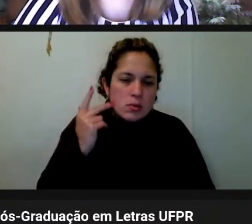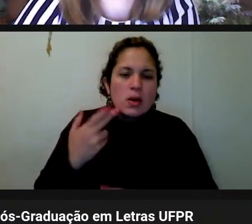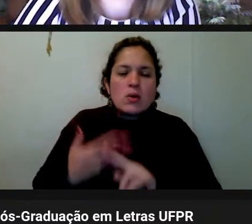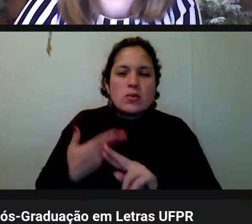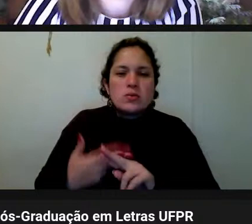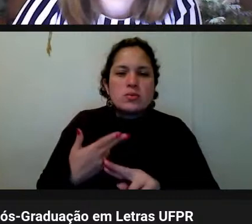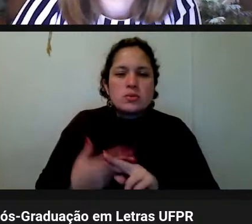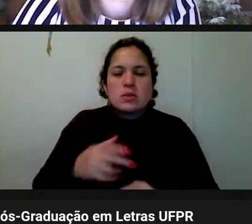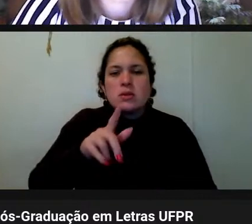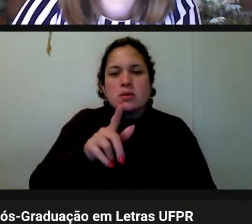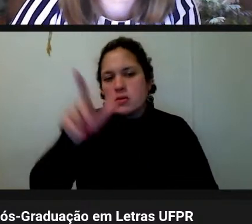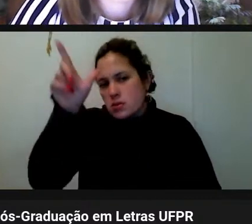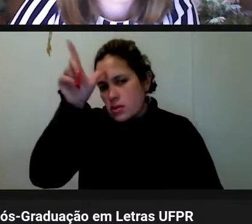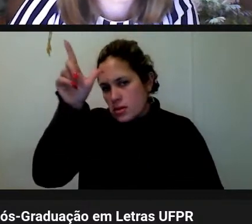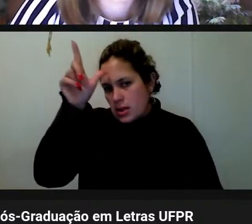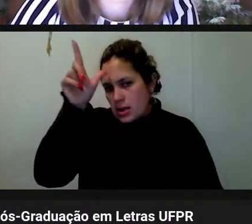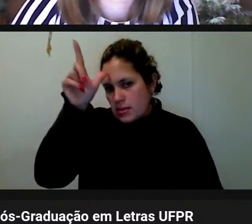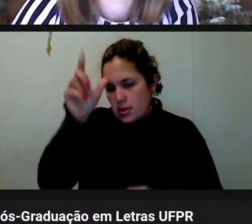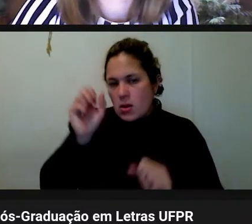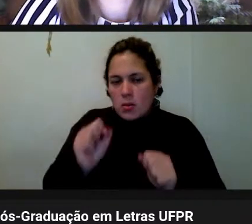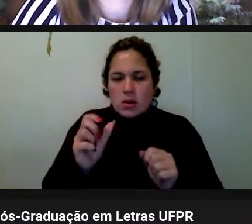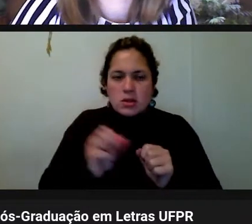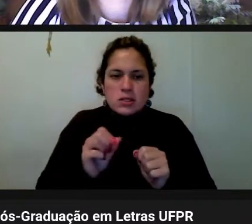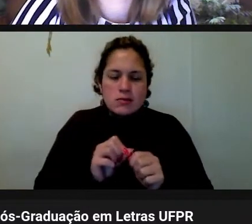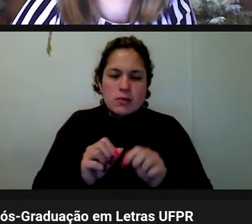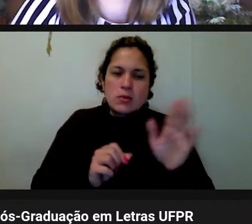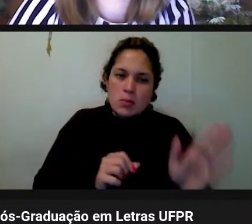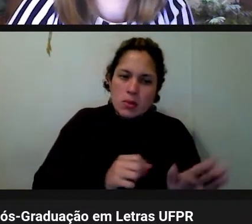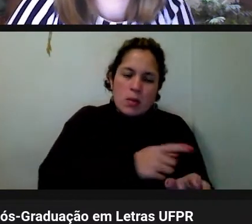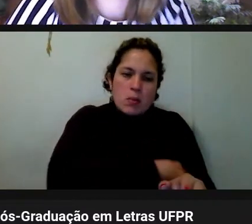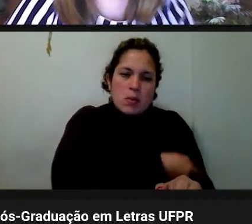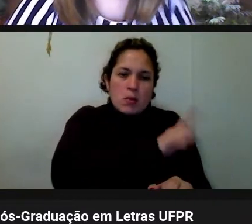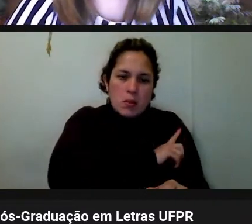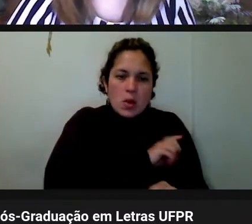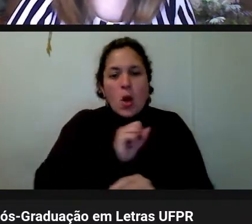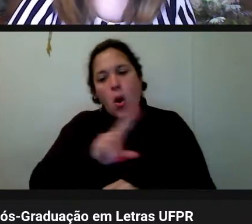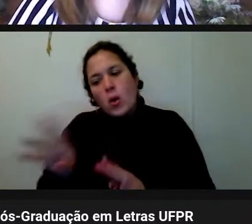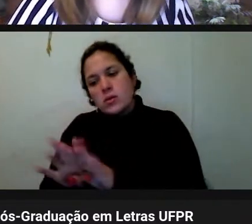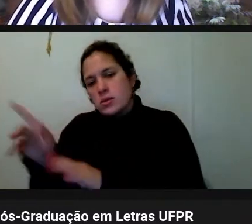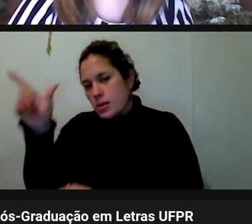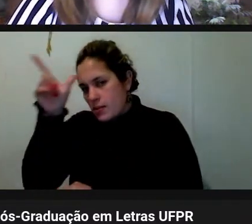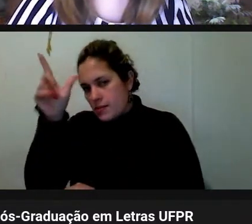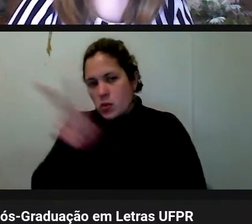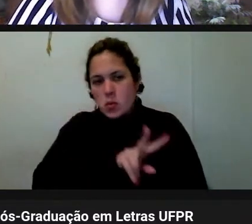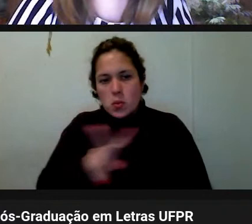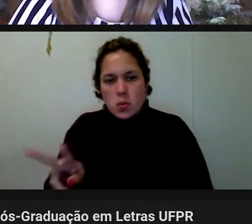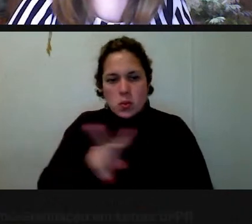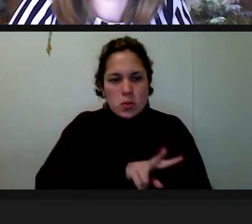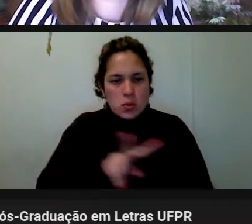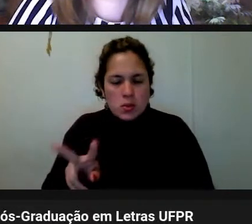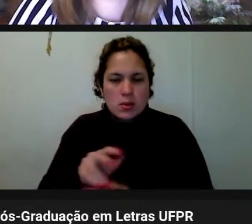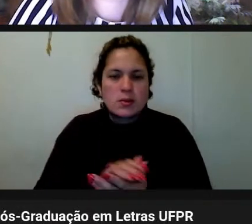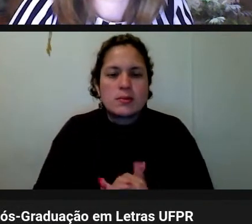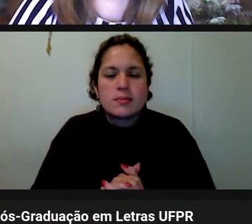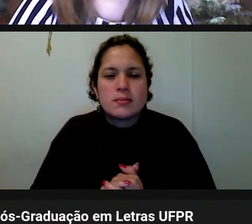germânicos. Então, ele pode tanto ser um nome polonês quanto um nome germânico.